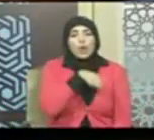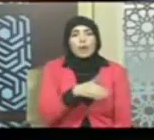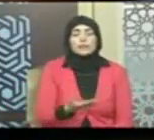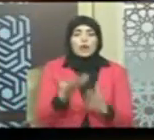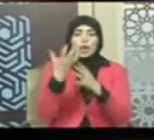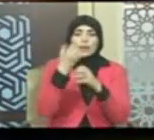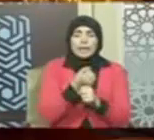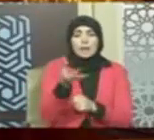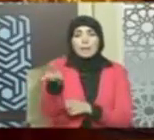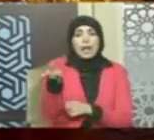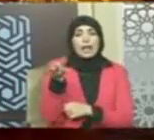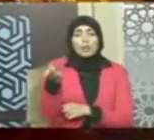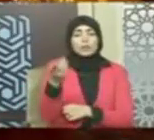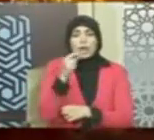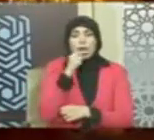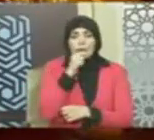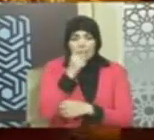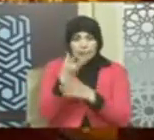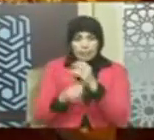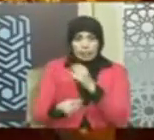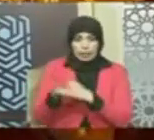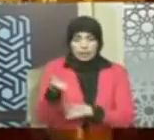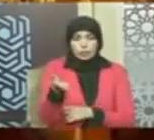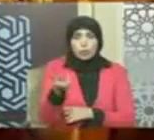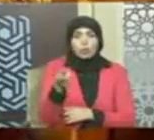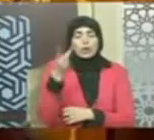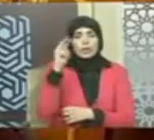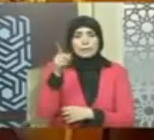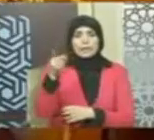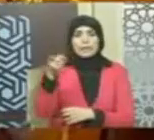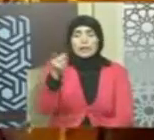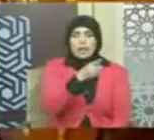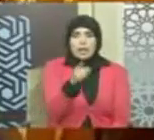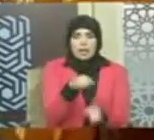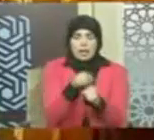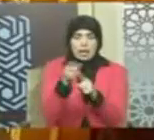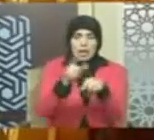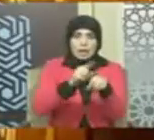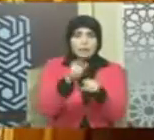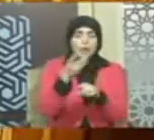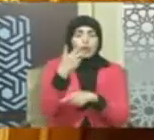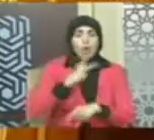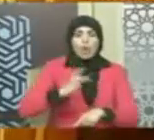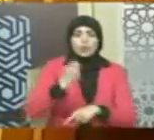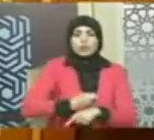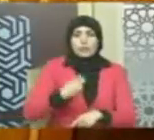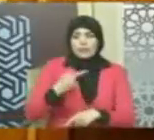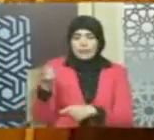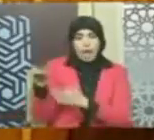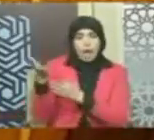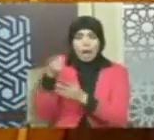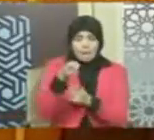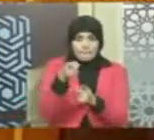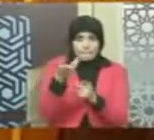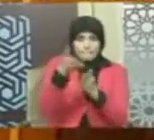ابنته لسيدنا عثمان، فلما مات طآه حزينا فقال له: لا تحزن يا